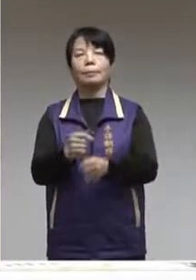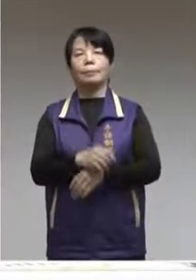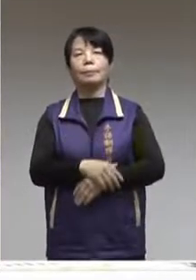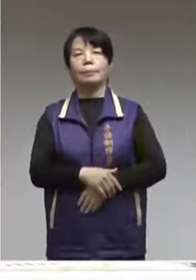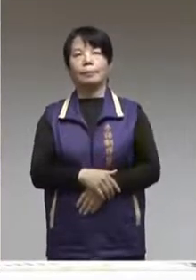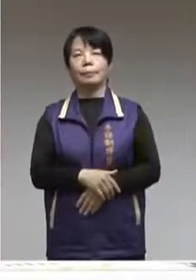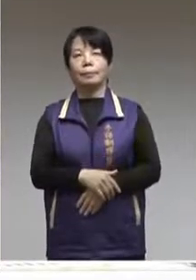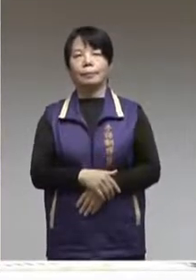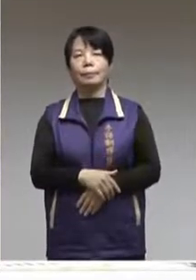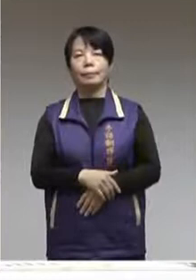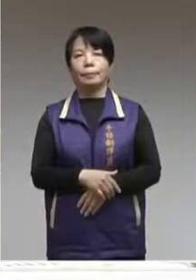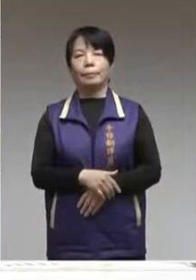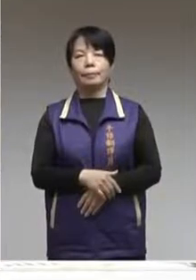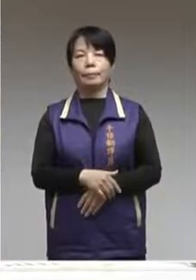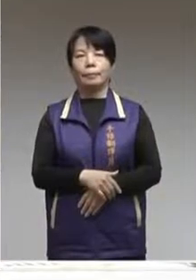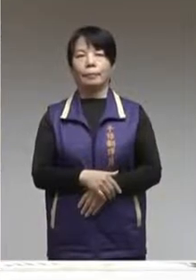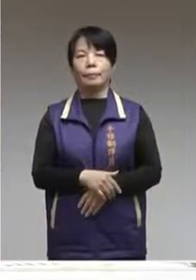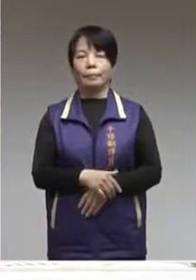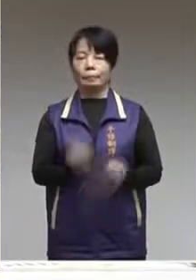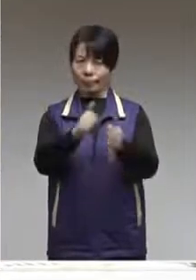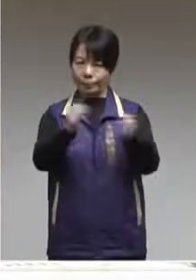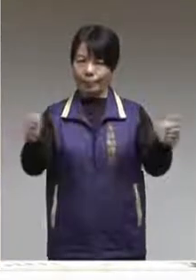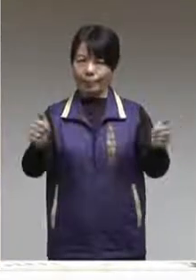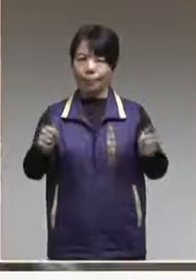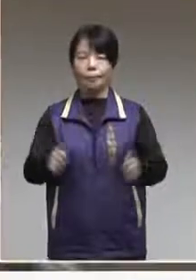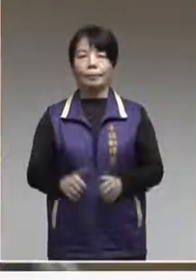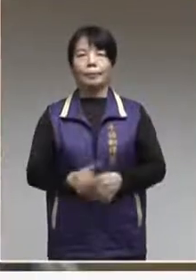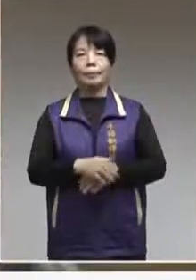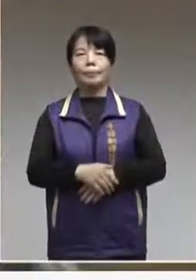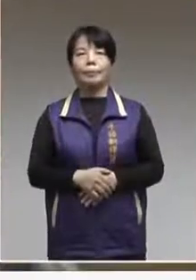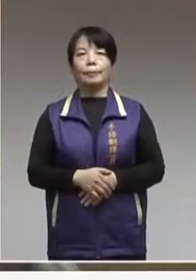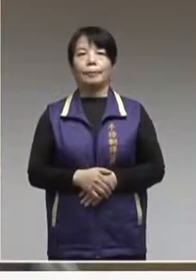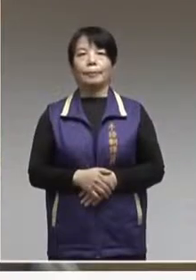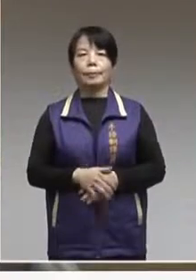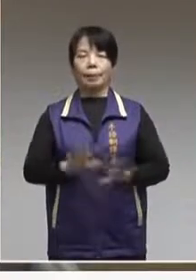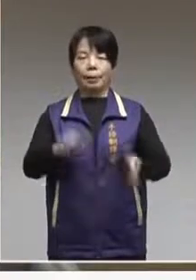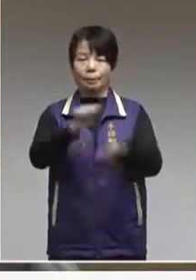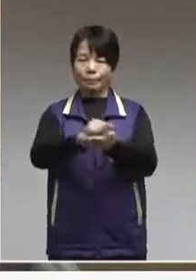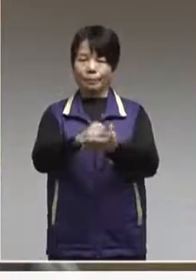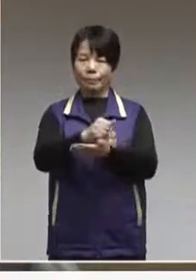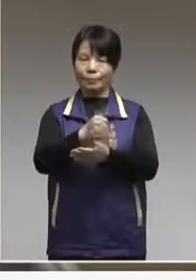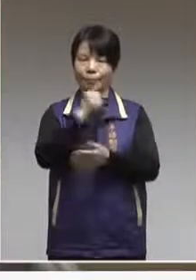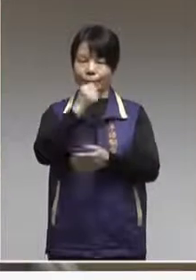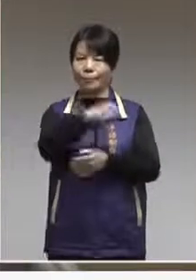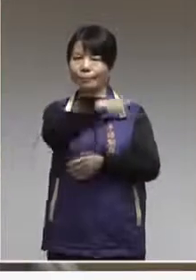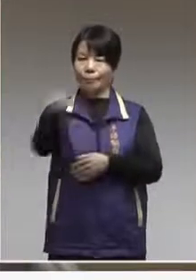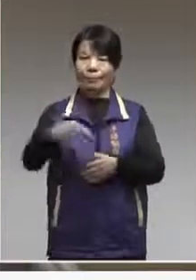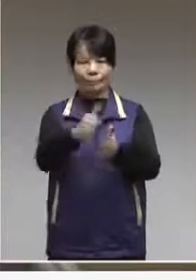谢谢， 好，谢谢大家， 谢谢大家， 感谢各位媒体，谢谢。